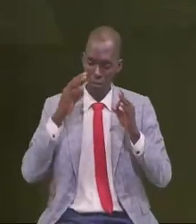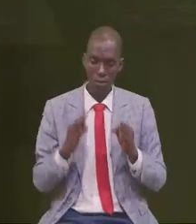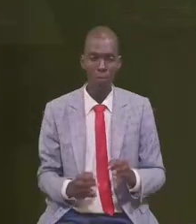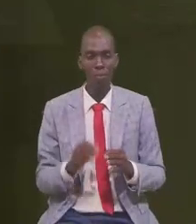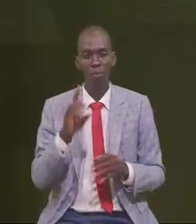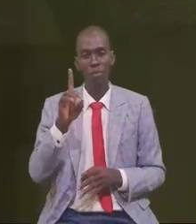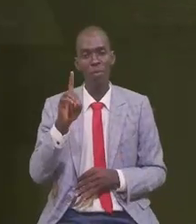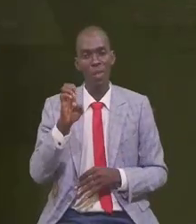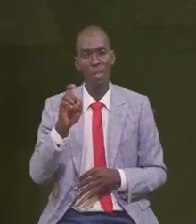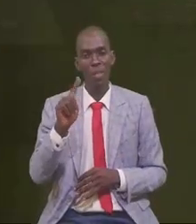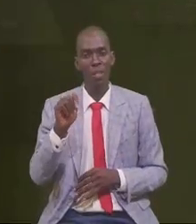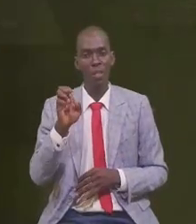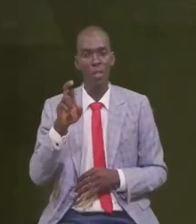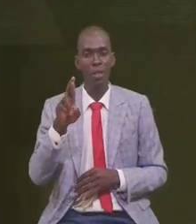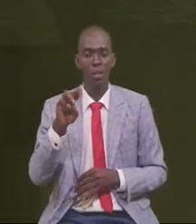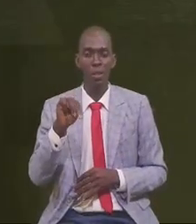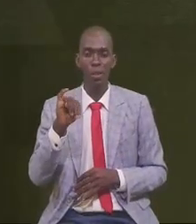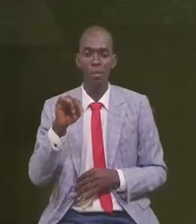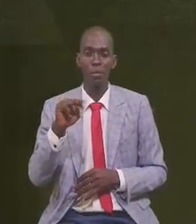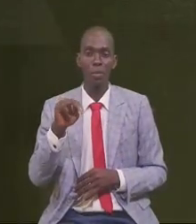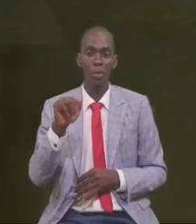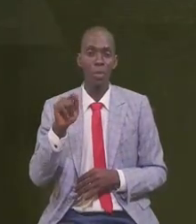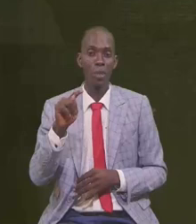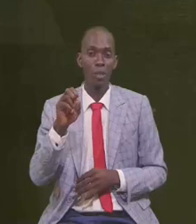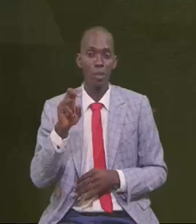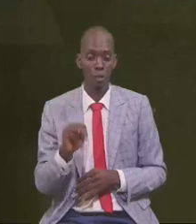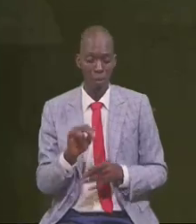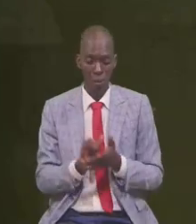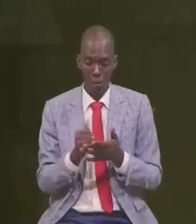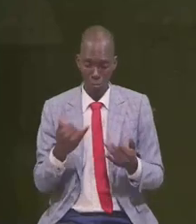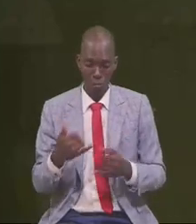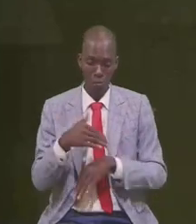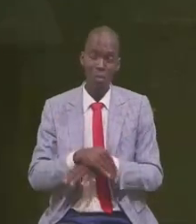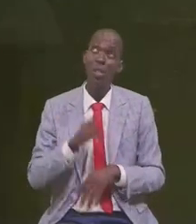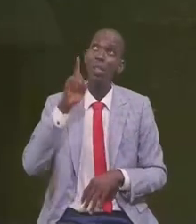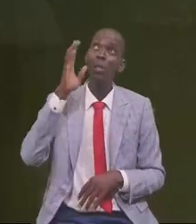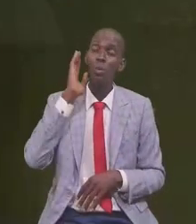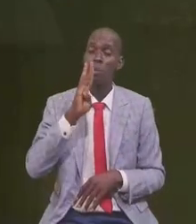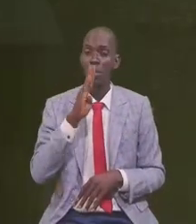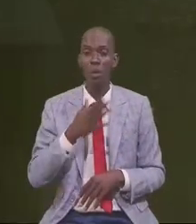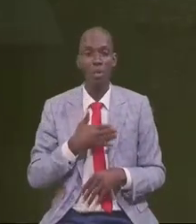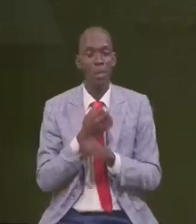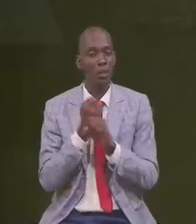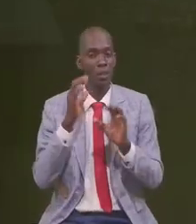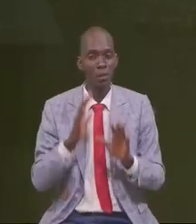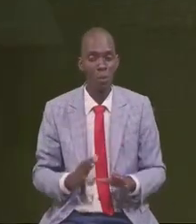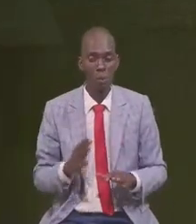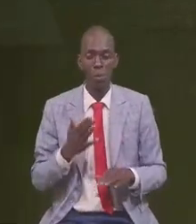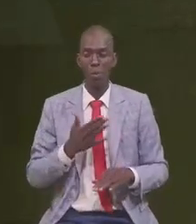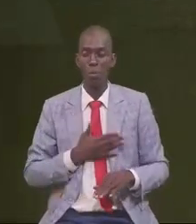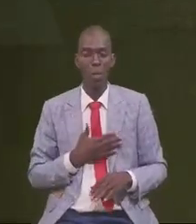sera mon sauveur. Ce soir, il sera mon guérisseur. Ce soir, il va ouvrir mes yeux